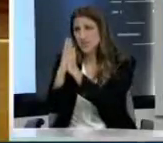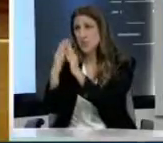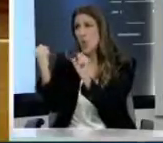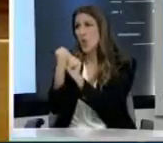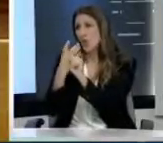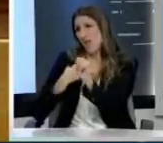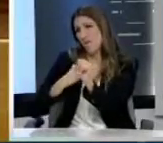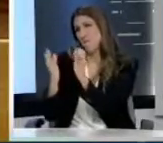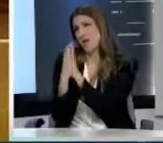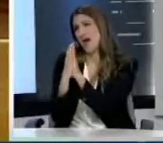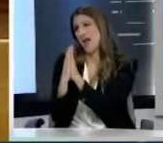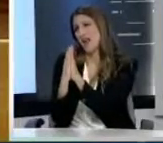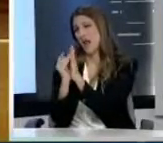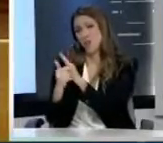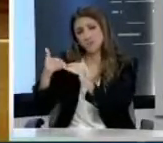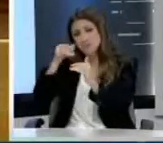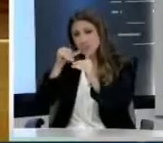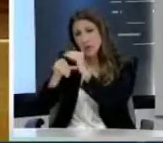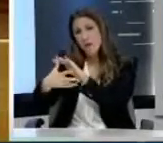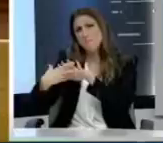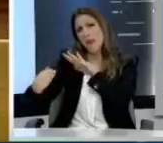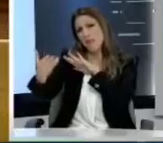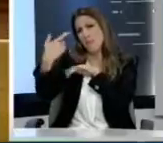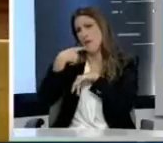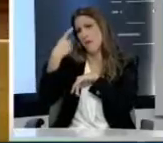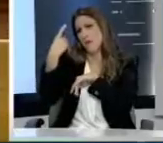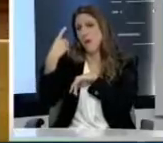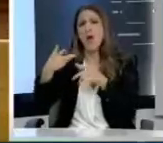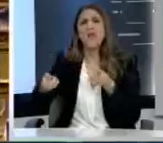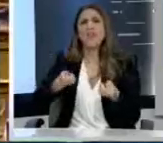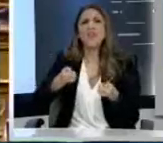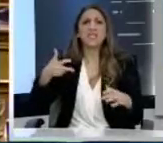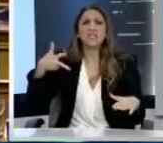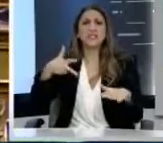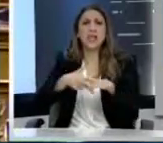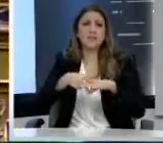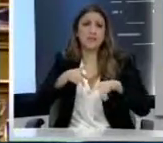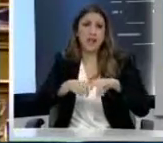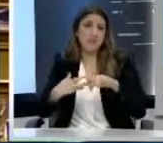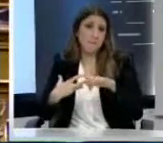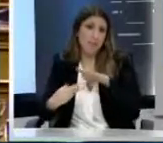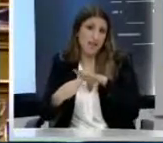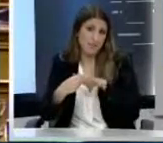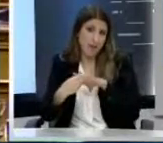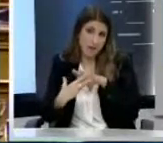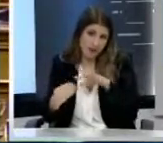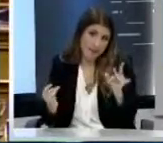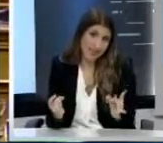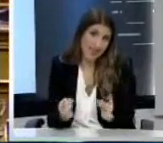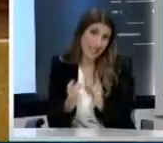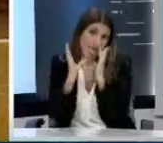δουλειά σιγουράτζα. Λέω, τυχαίο το παράδειγμα, διοικητής της Τράπεζας Ελλάδας για παράδειγμα. Θα με ενοχλούσε